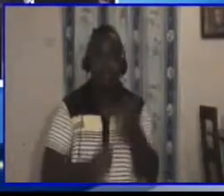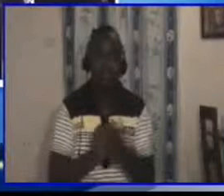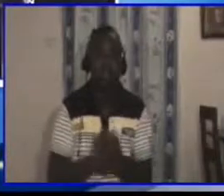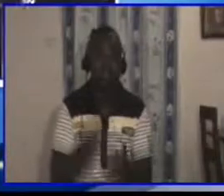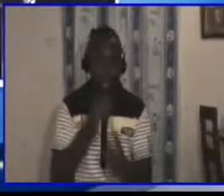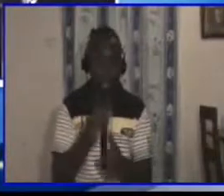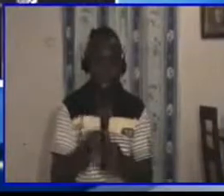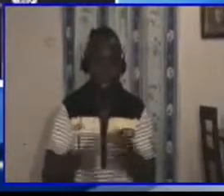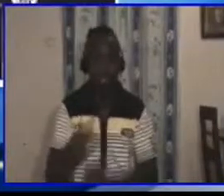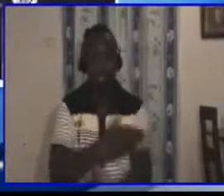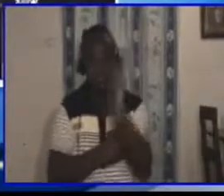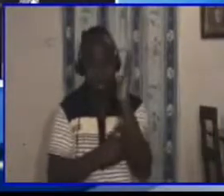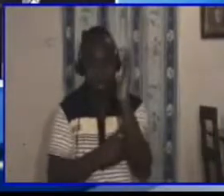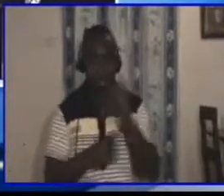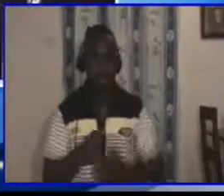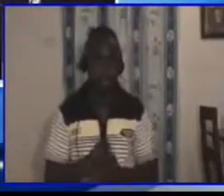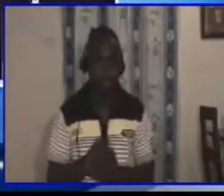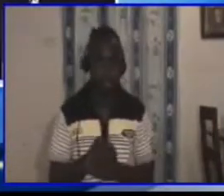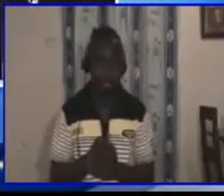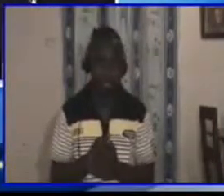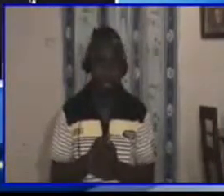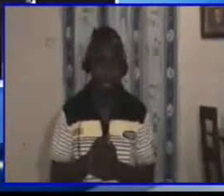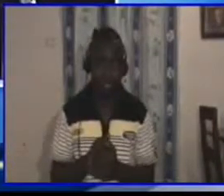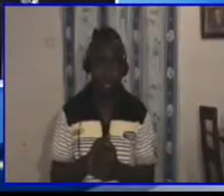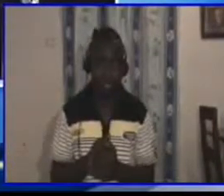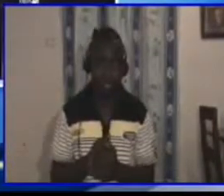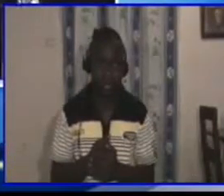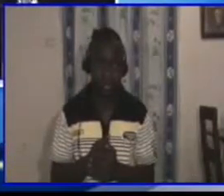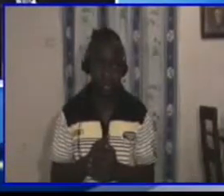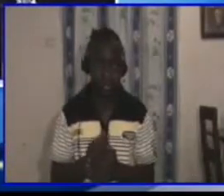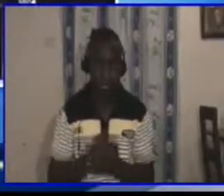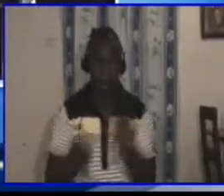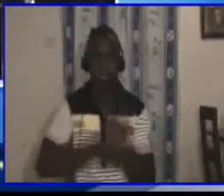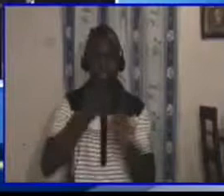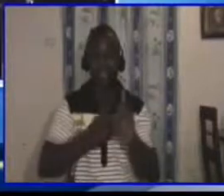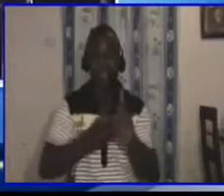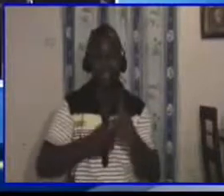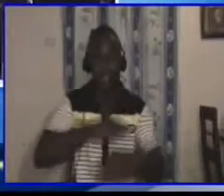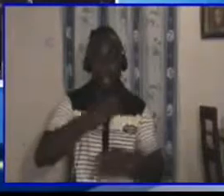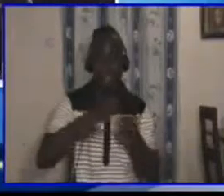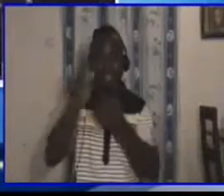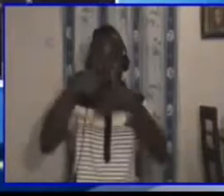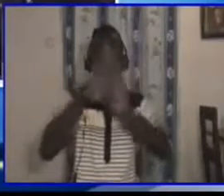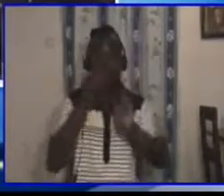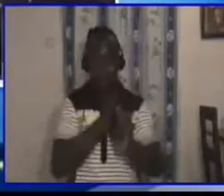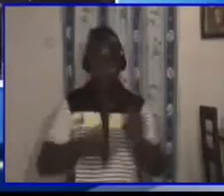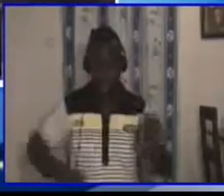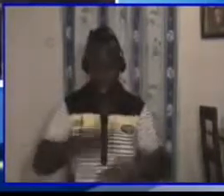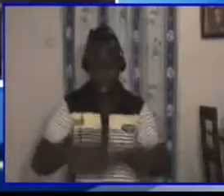martin lutero disse sola scrittura solo la scrittura